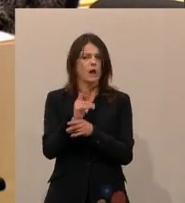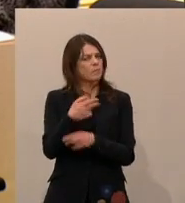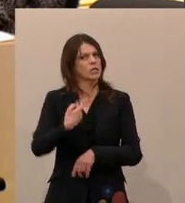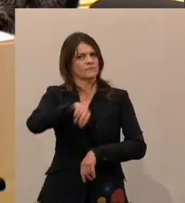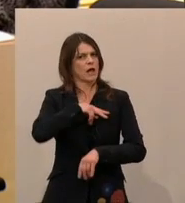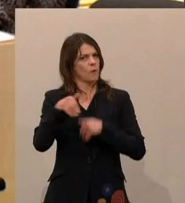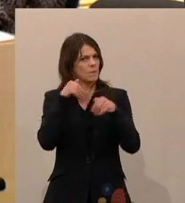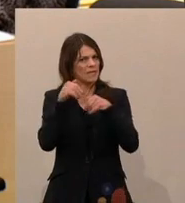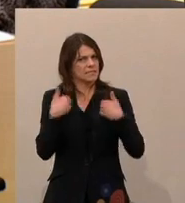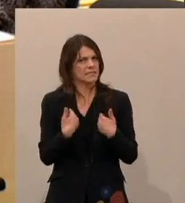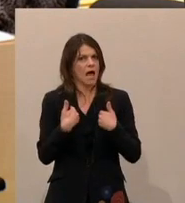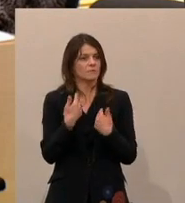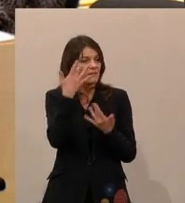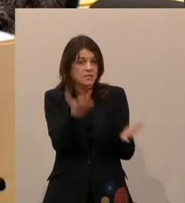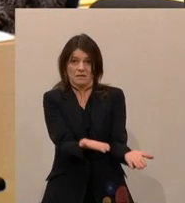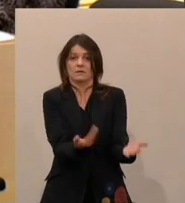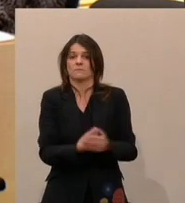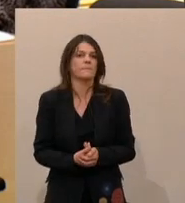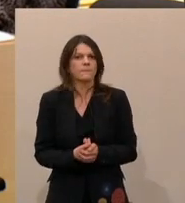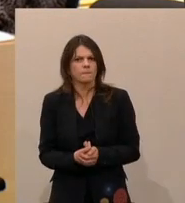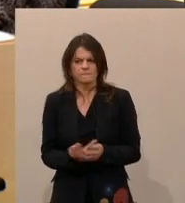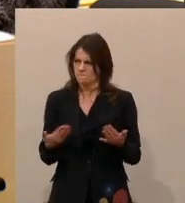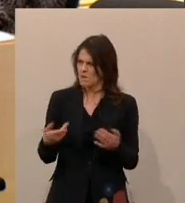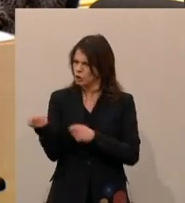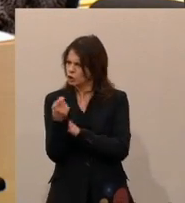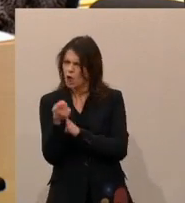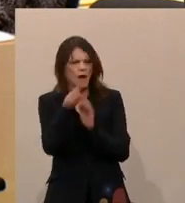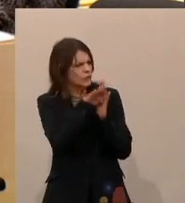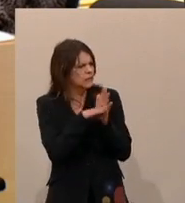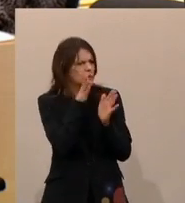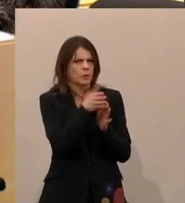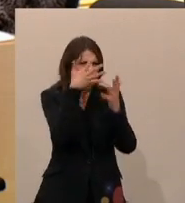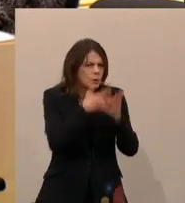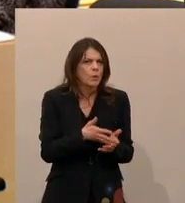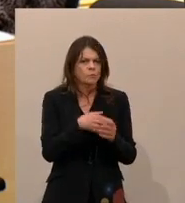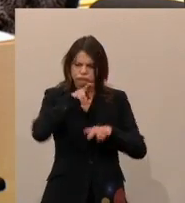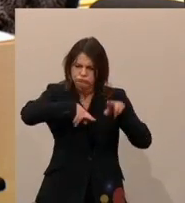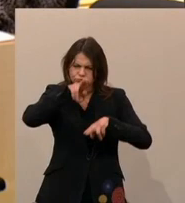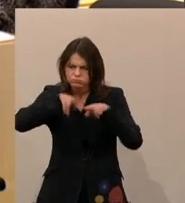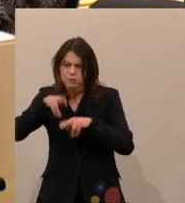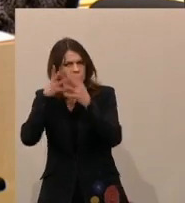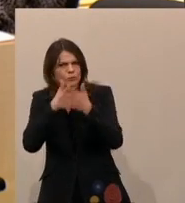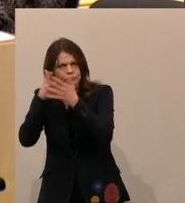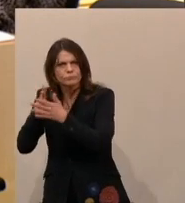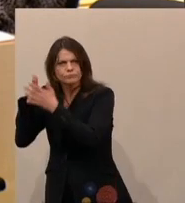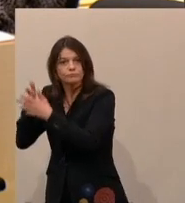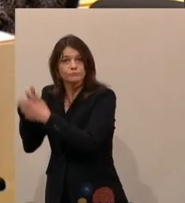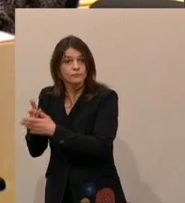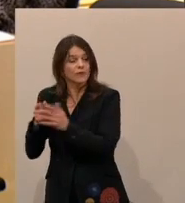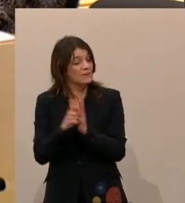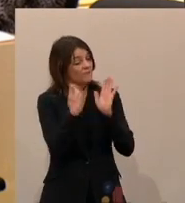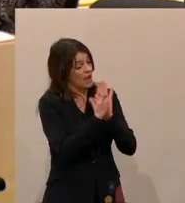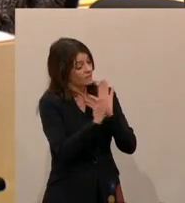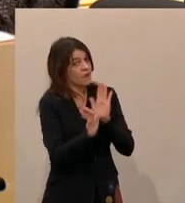zuständiger Minister. Und ich weiß nicht, da wird der Strafregister überprüft, alle möglichen Dinge werden hier überprüft, jedenfalls Fakten,